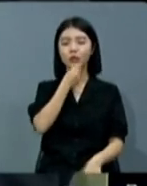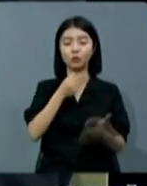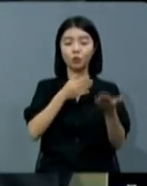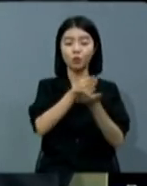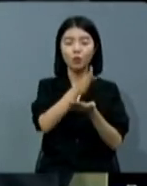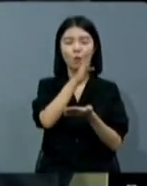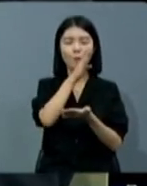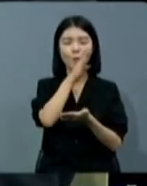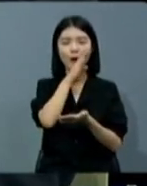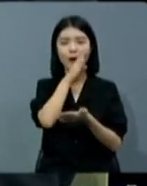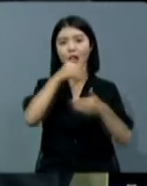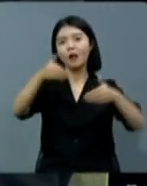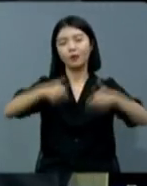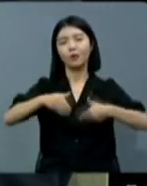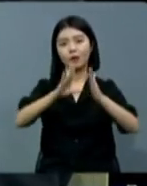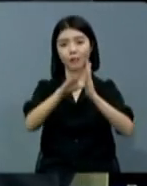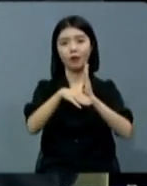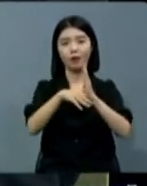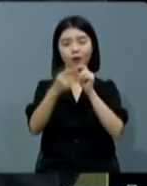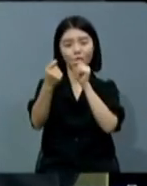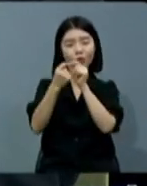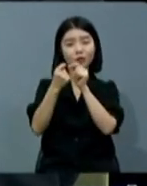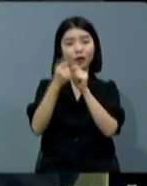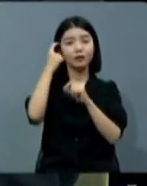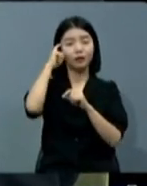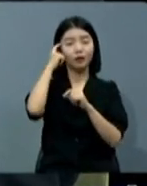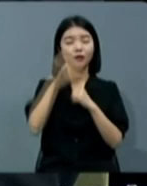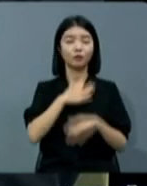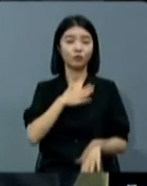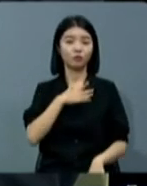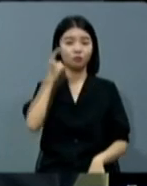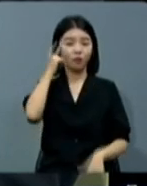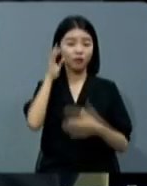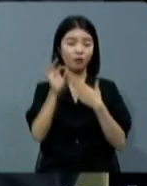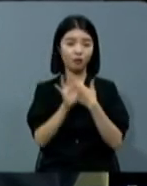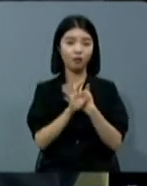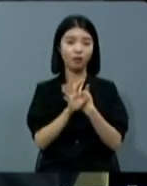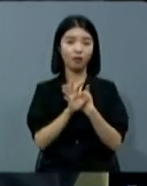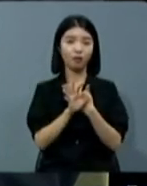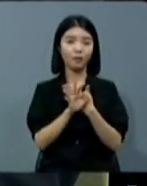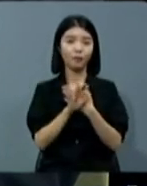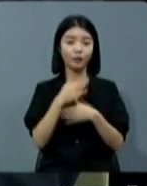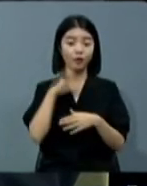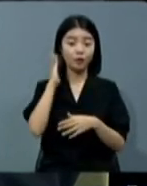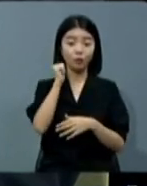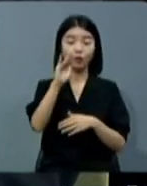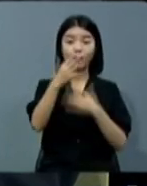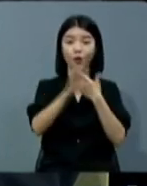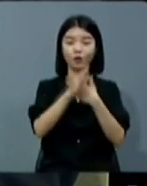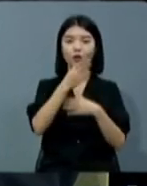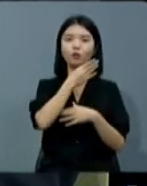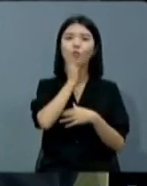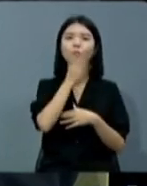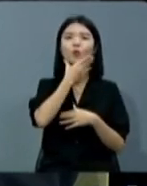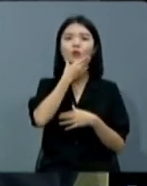정말 절실하게 필요한 시점에 왔다. 예. 그래서 저는 만약 뭐 제가 대통령이 되면